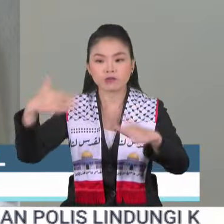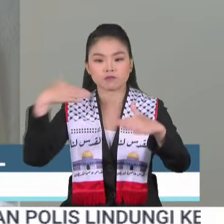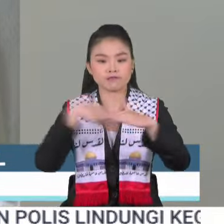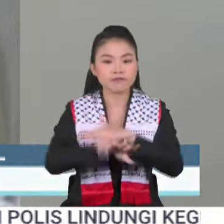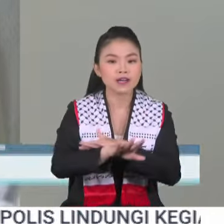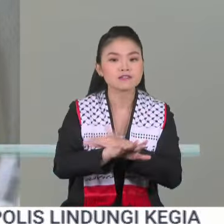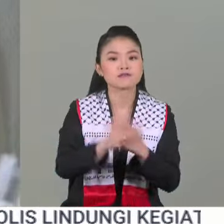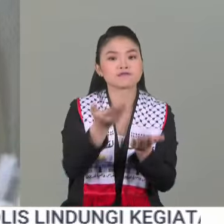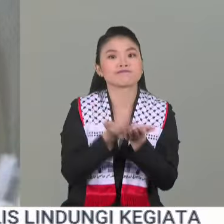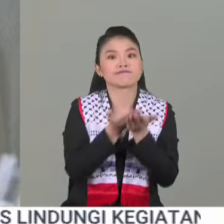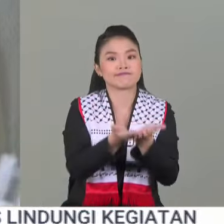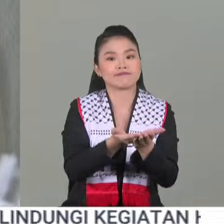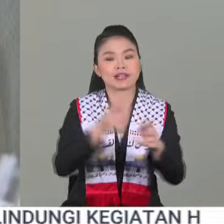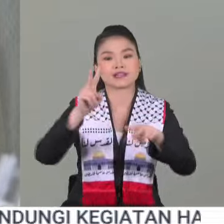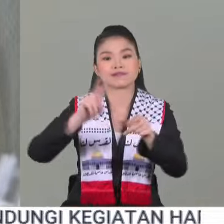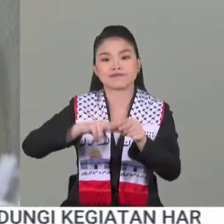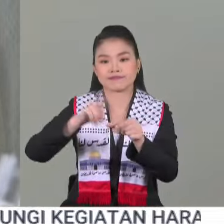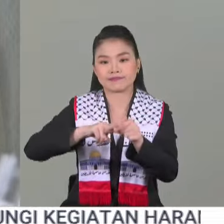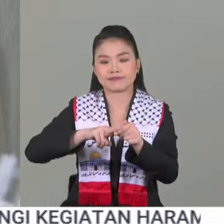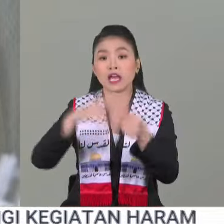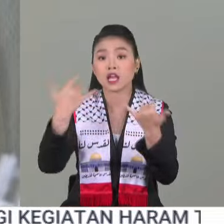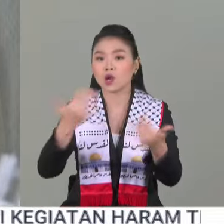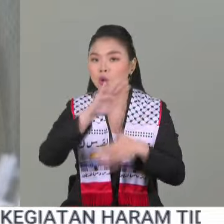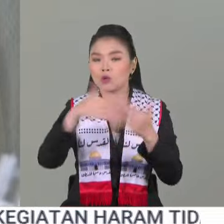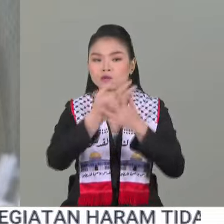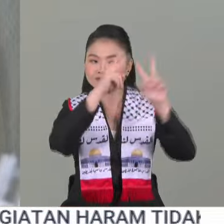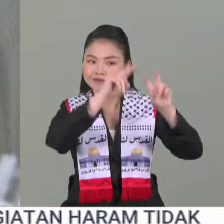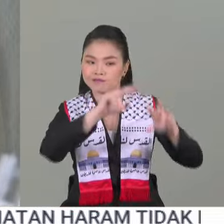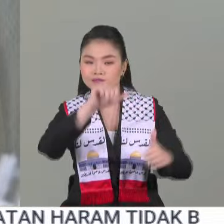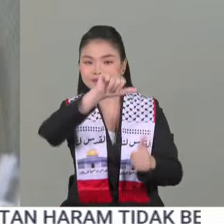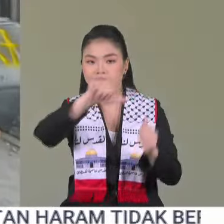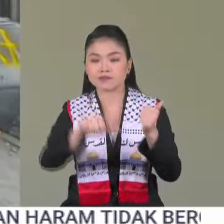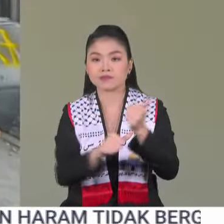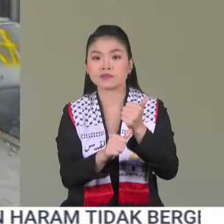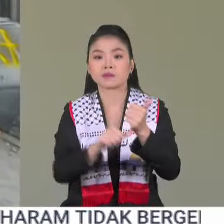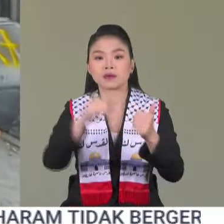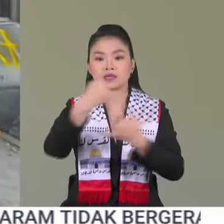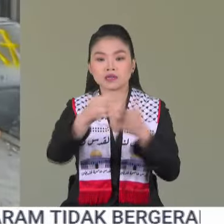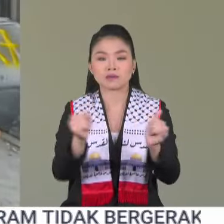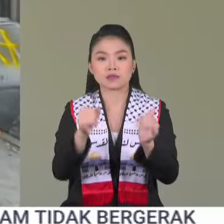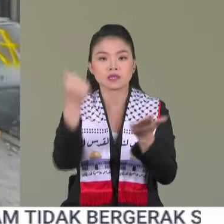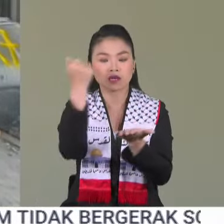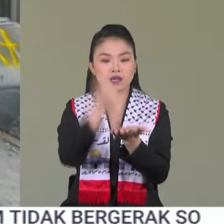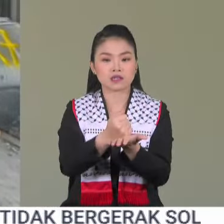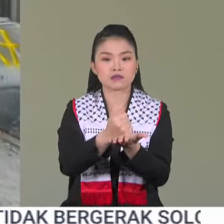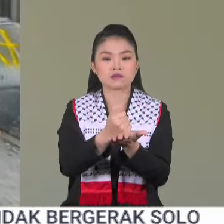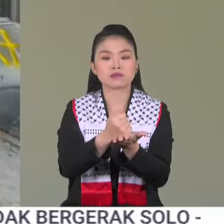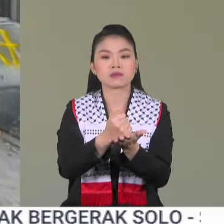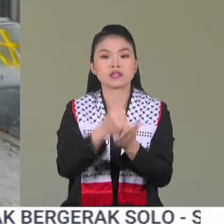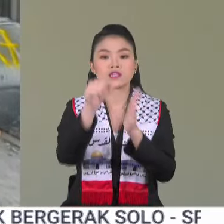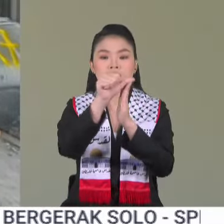bebas Pelabuhan Klang. Kesemua kes sedang disiasat di bawah Akta Kastam 1967 di bawah Seksyen